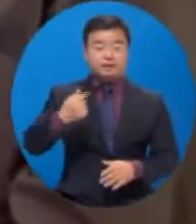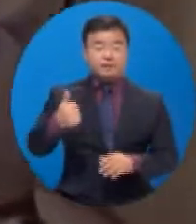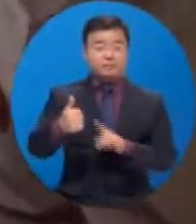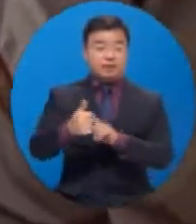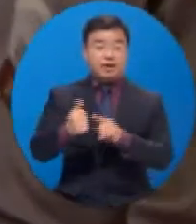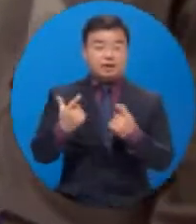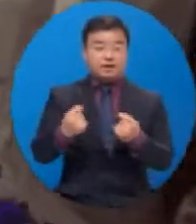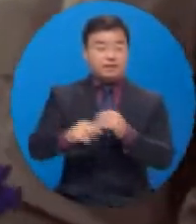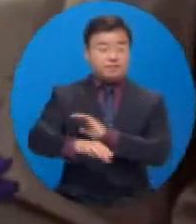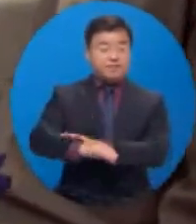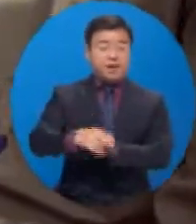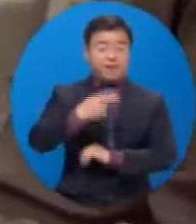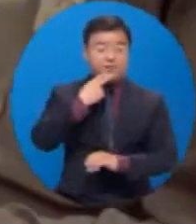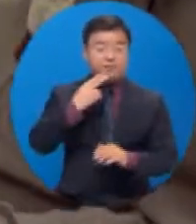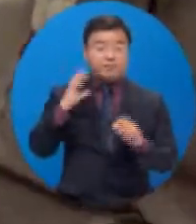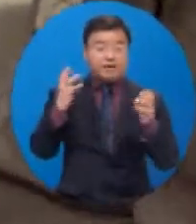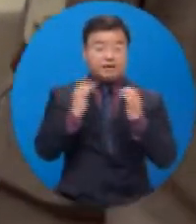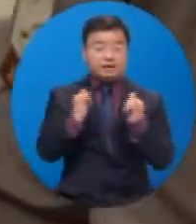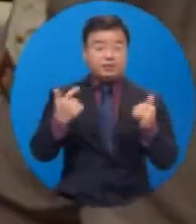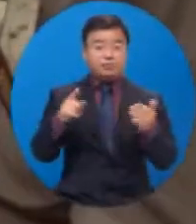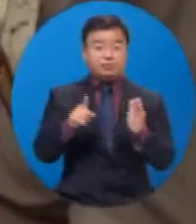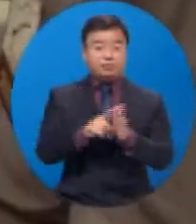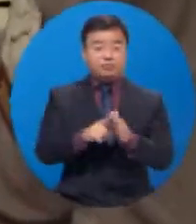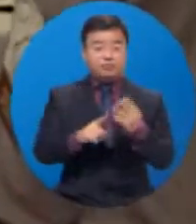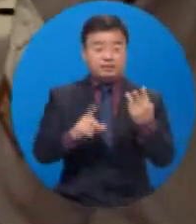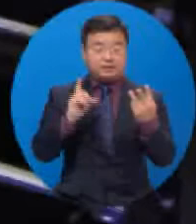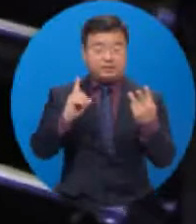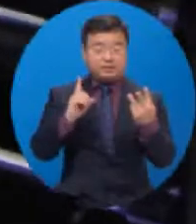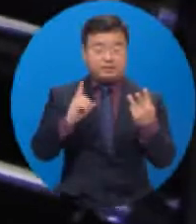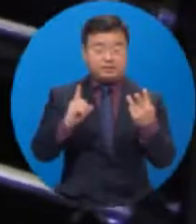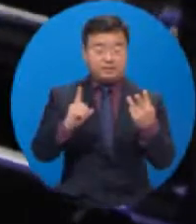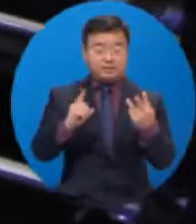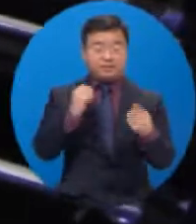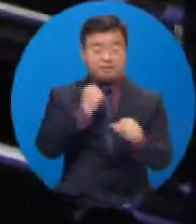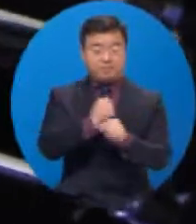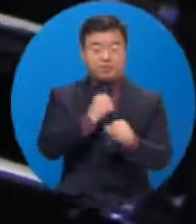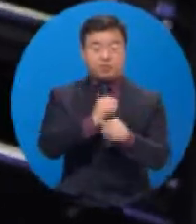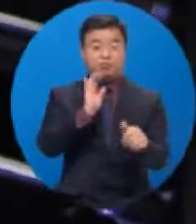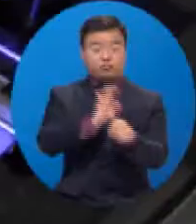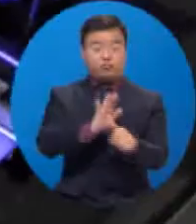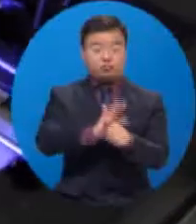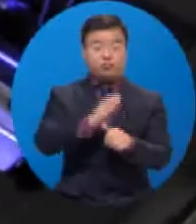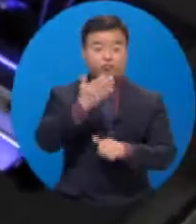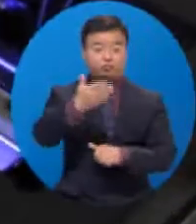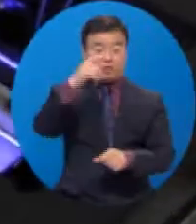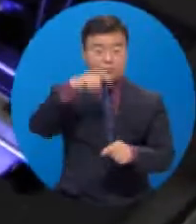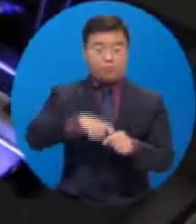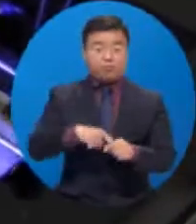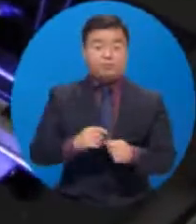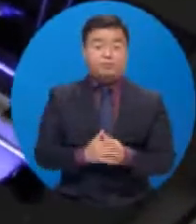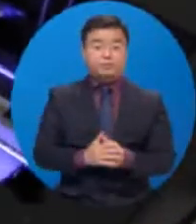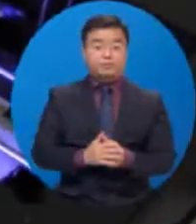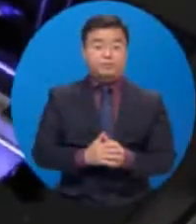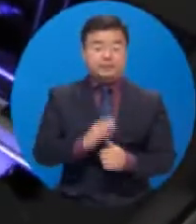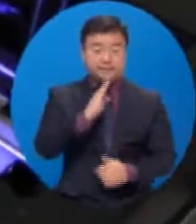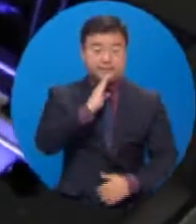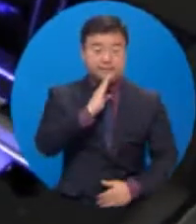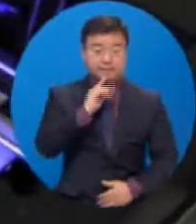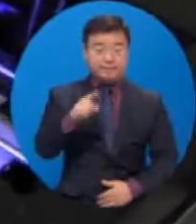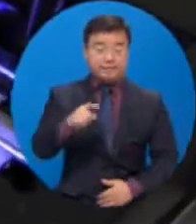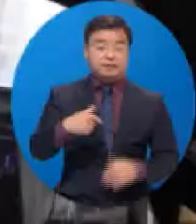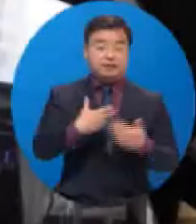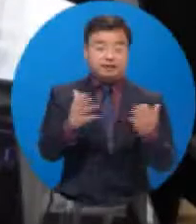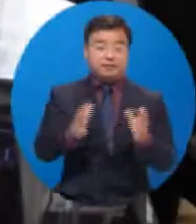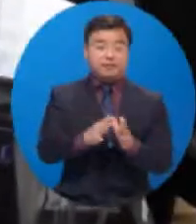아이들을 위해 3D 프린터로 의수를 만들어 돕는 것을 목표로 하고 있습니다. 실제로 이 단체는